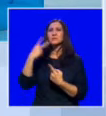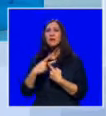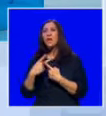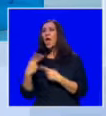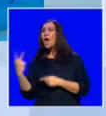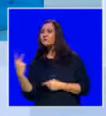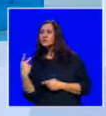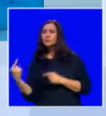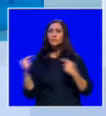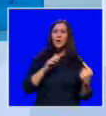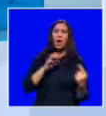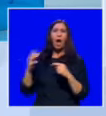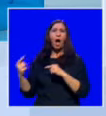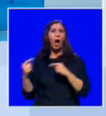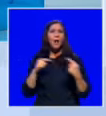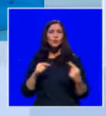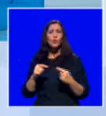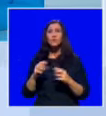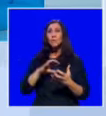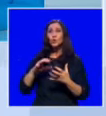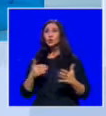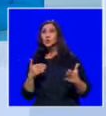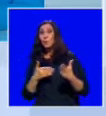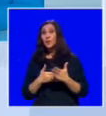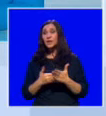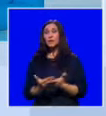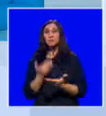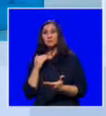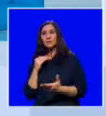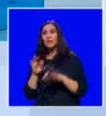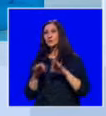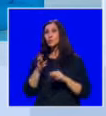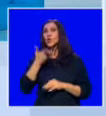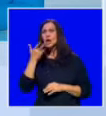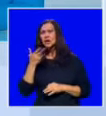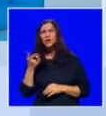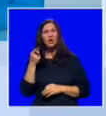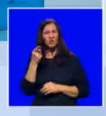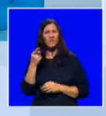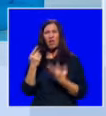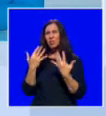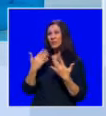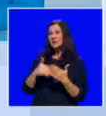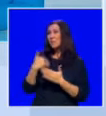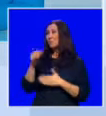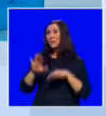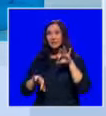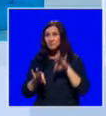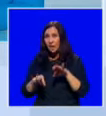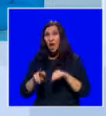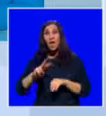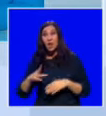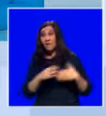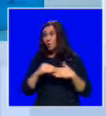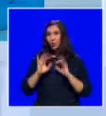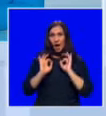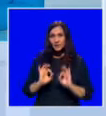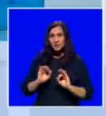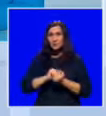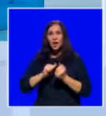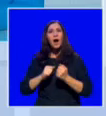атакувате политическите опоненти в предизборни речи. Въпросът е, това само трик за пред електоратите ли вие? Или водите